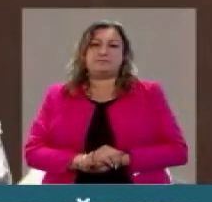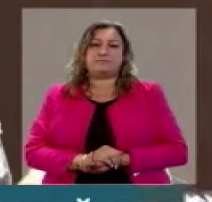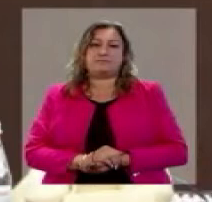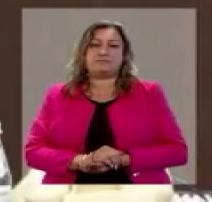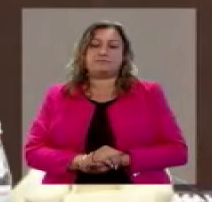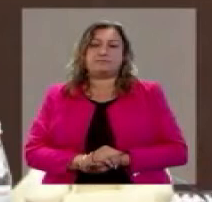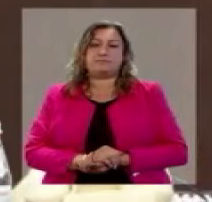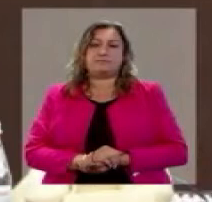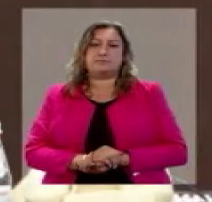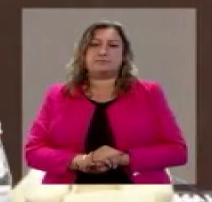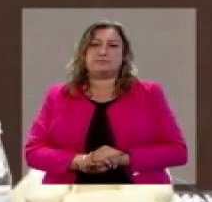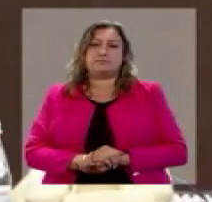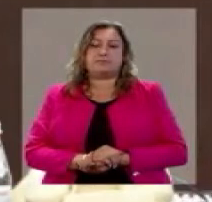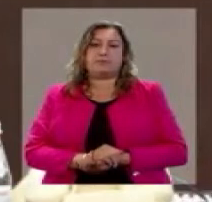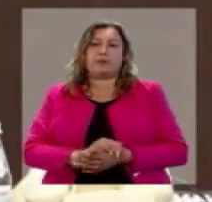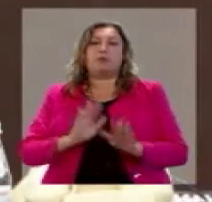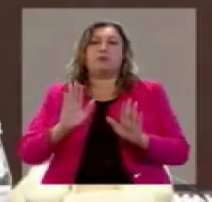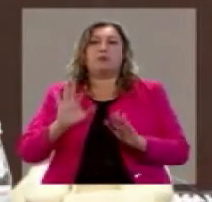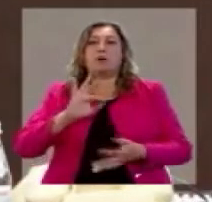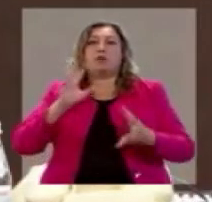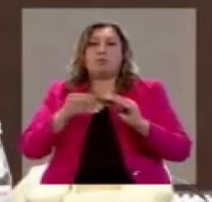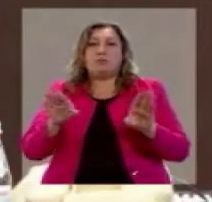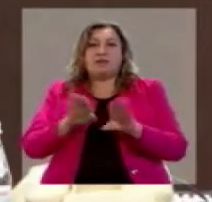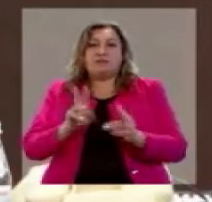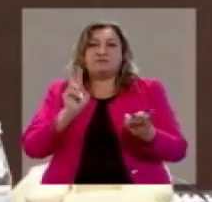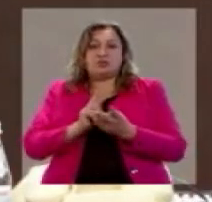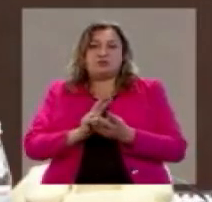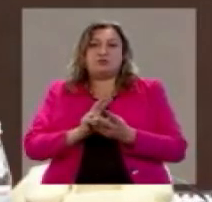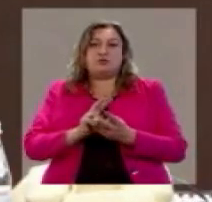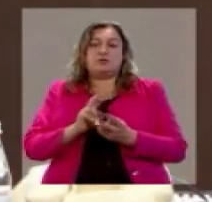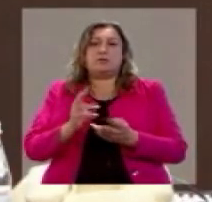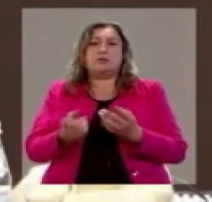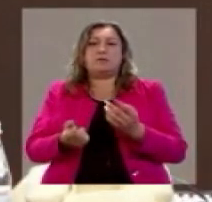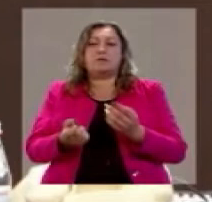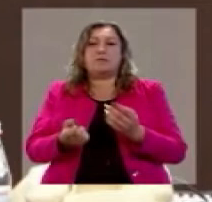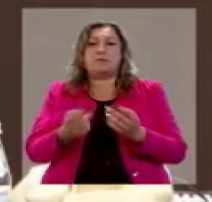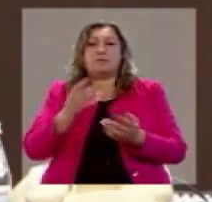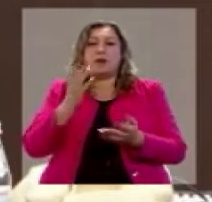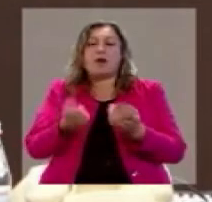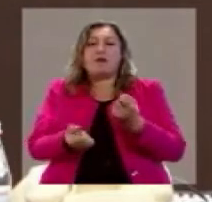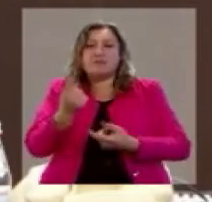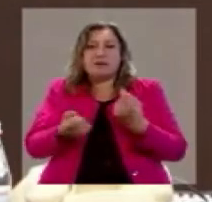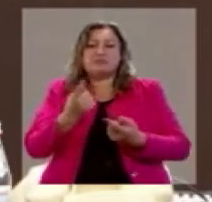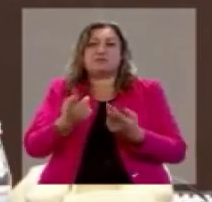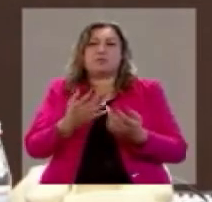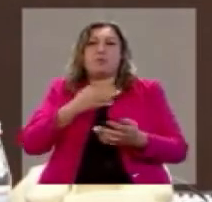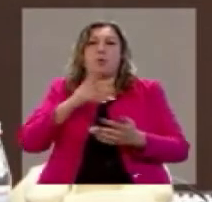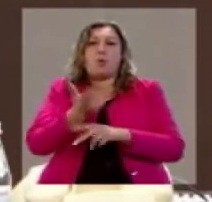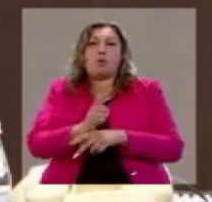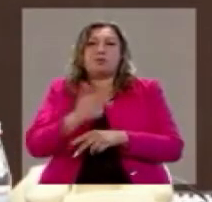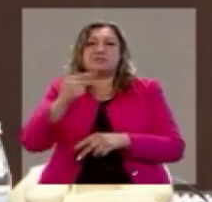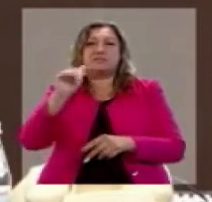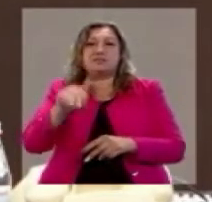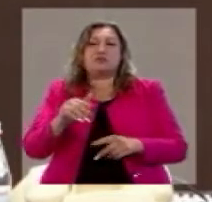осындай кездесулердің қорытындысы бойынша ғана халықтың тарапынан 30 мыңға жуық мәселе мен ұсыныс көтерілді. Бұлардың бірде